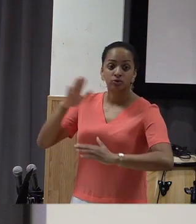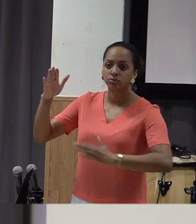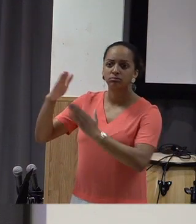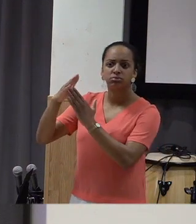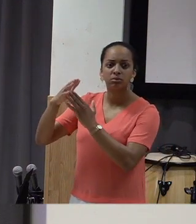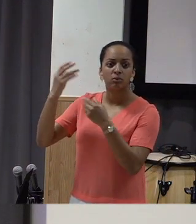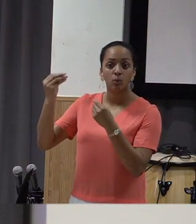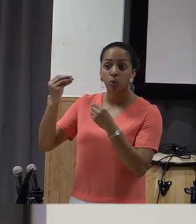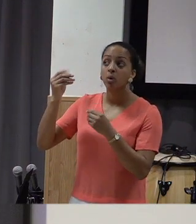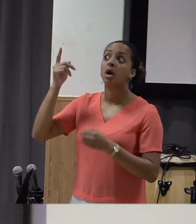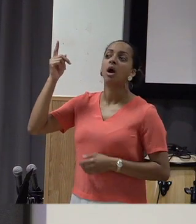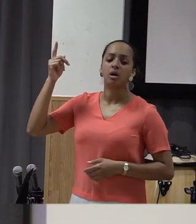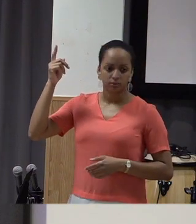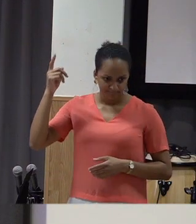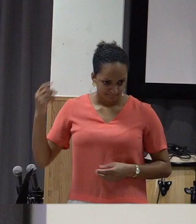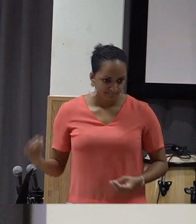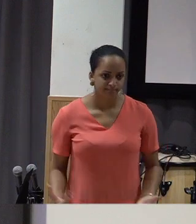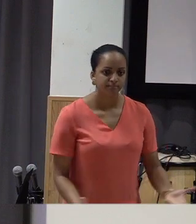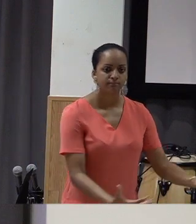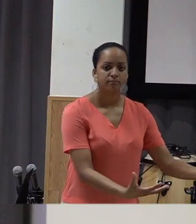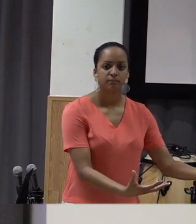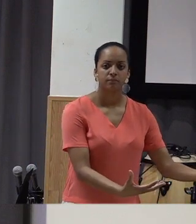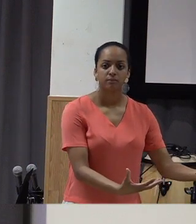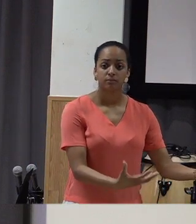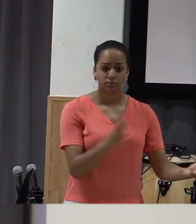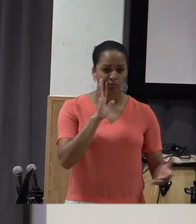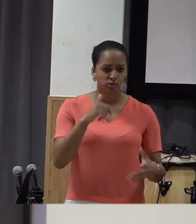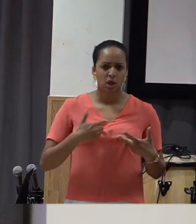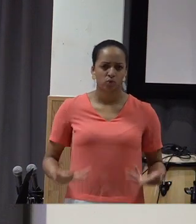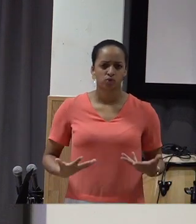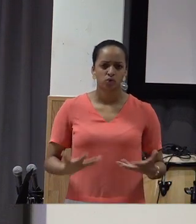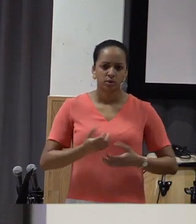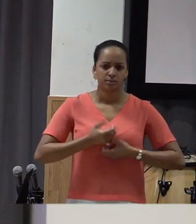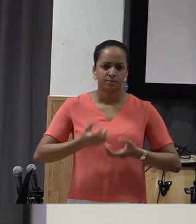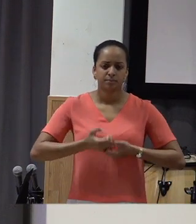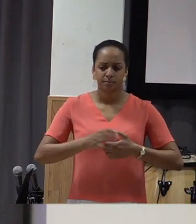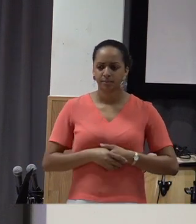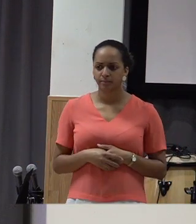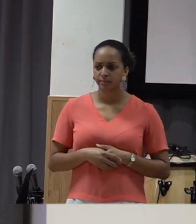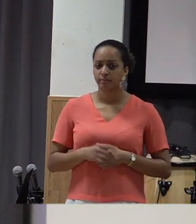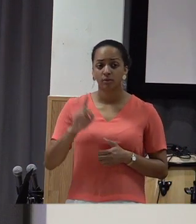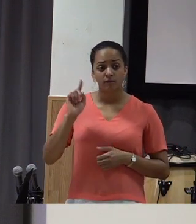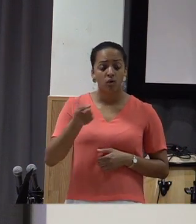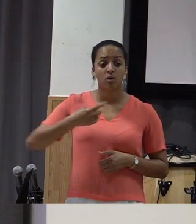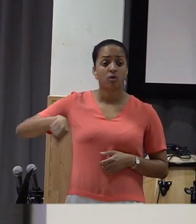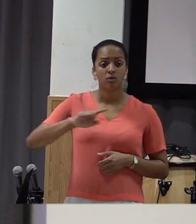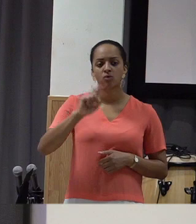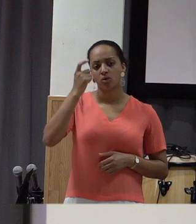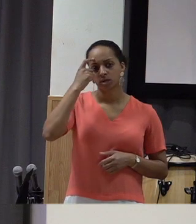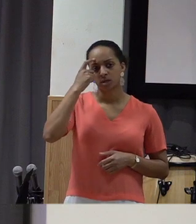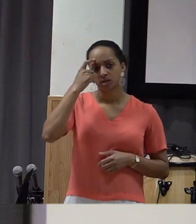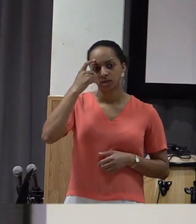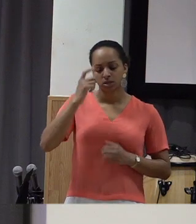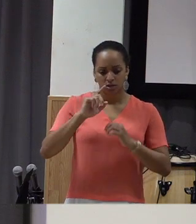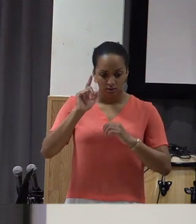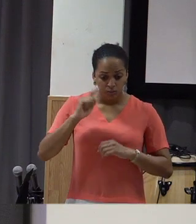réponde? La réponse est bien sûr oui, d'où l'objet de ce message. Et nous devons connaître ces éléments afin que nos prières soient